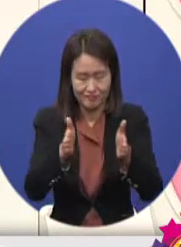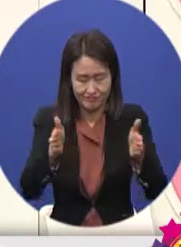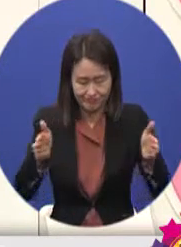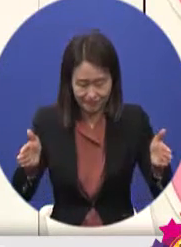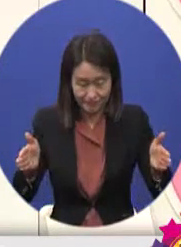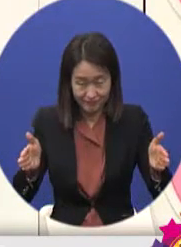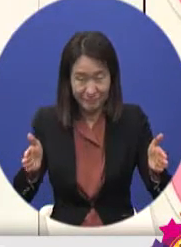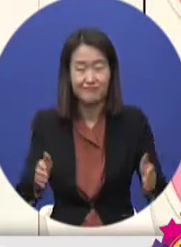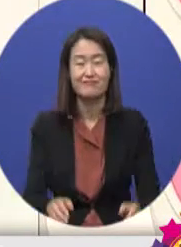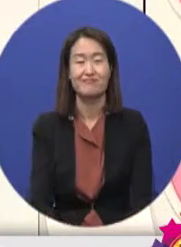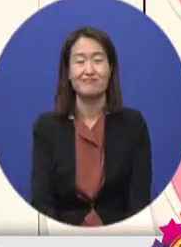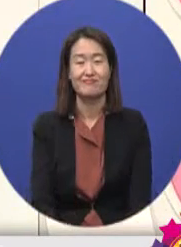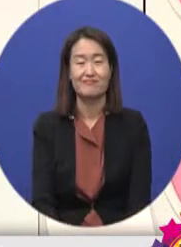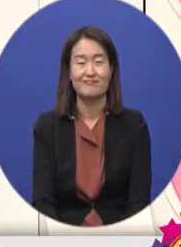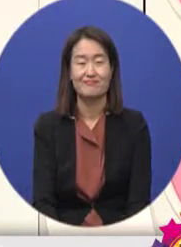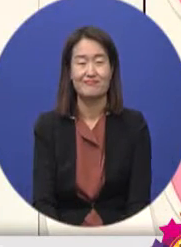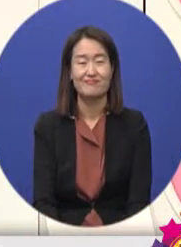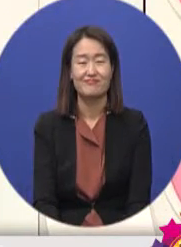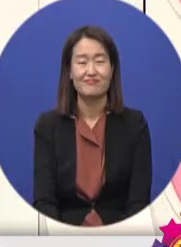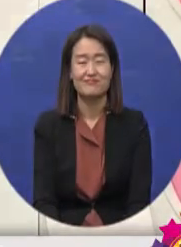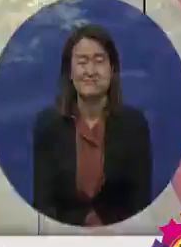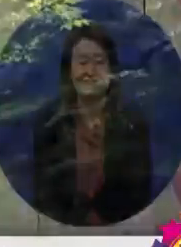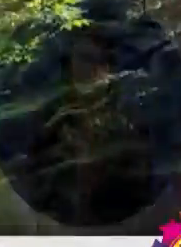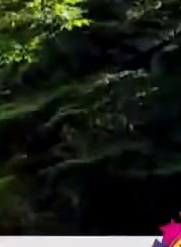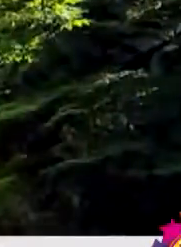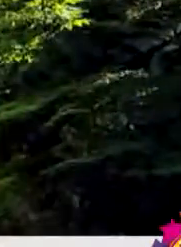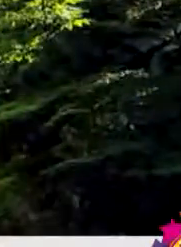따라 가버린 사랑 보내드리겠습니다.